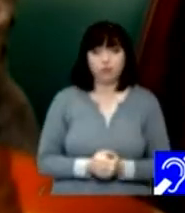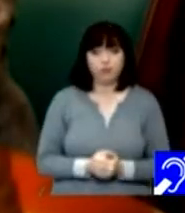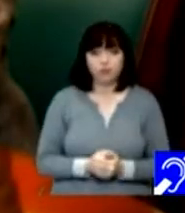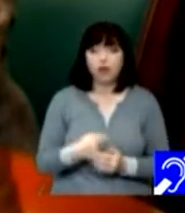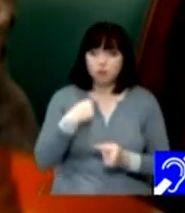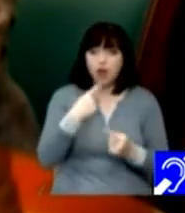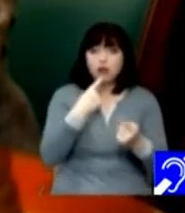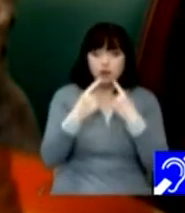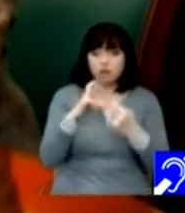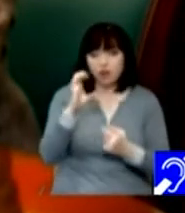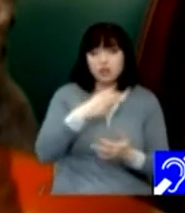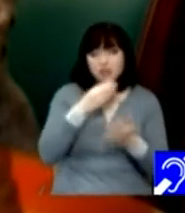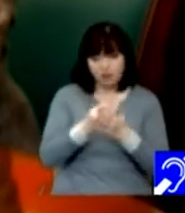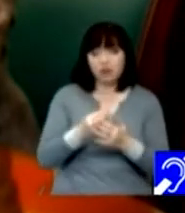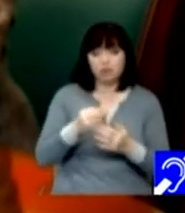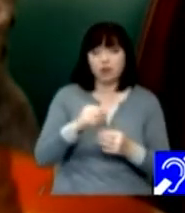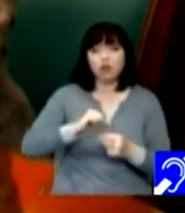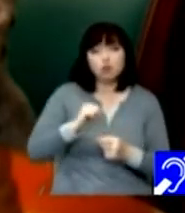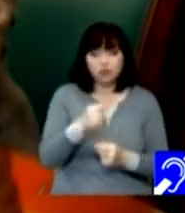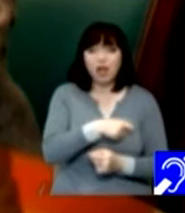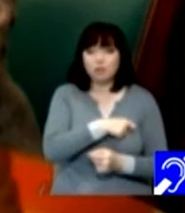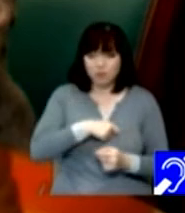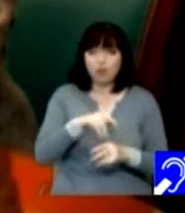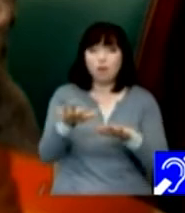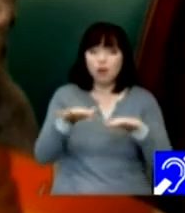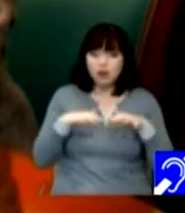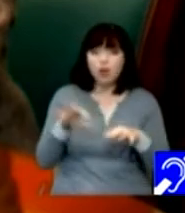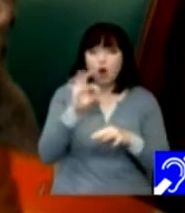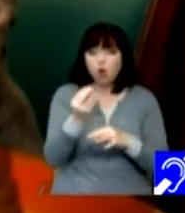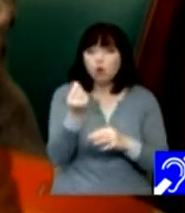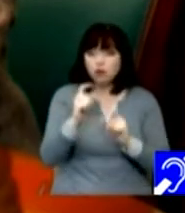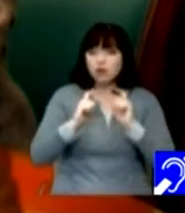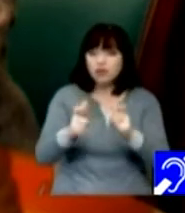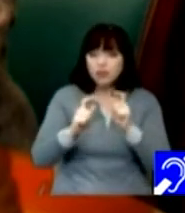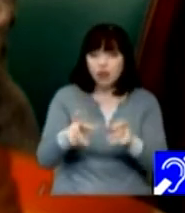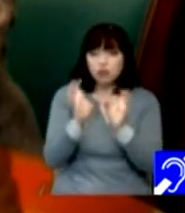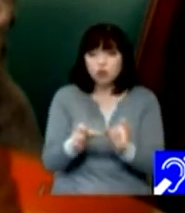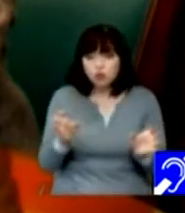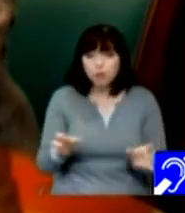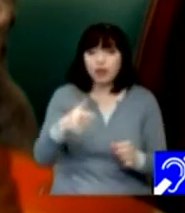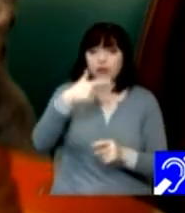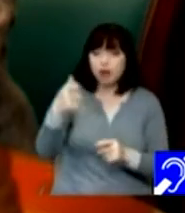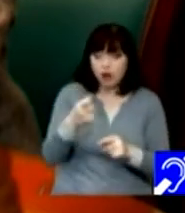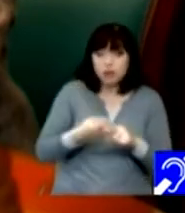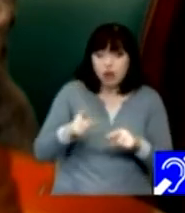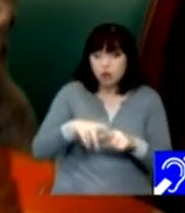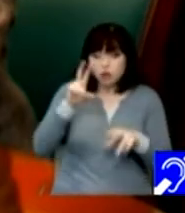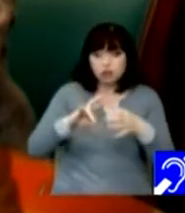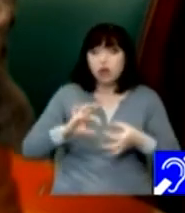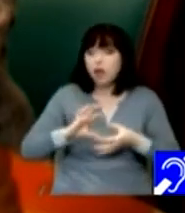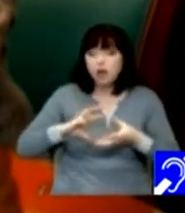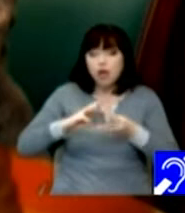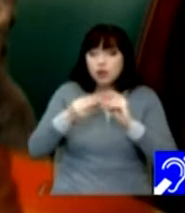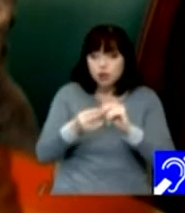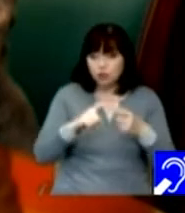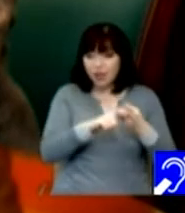Am discutat cu colegii din Parlament și Guvern despre facturile mari la agentul termic și la gaze, care sunt o consecință a creșterii continue